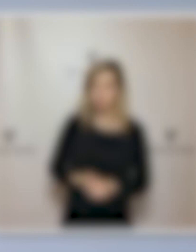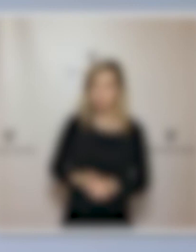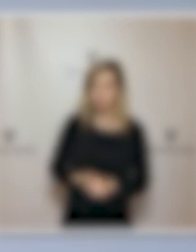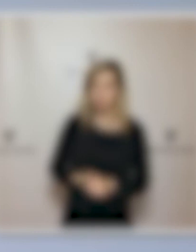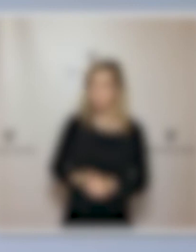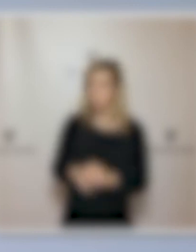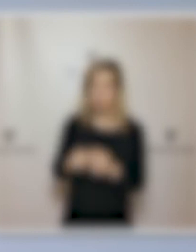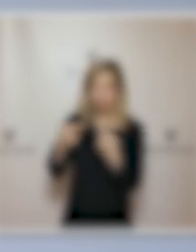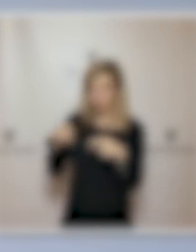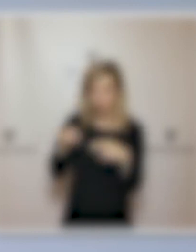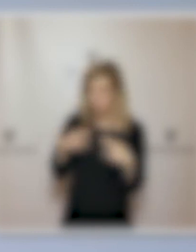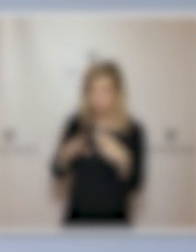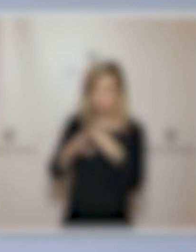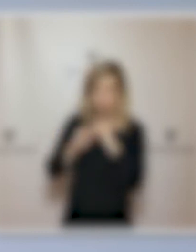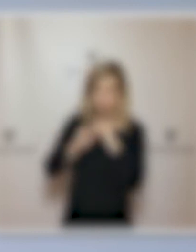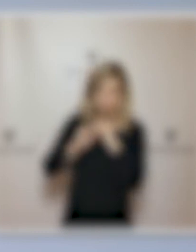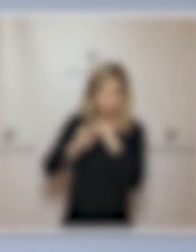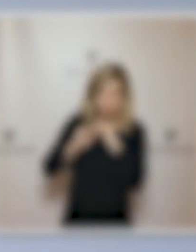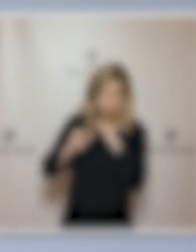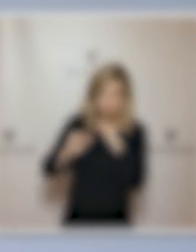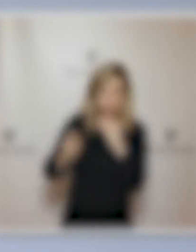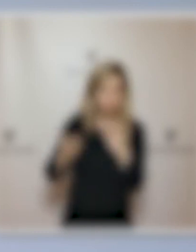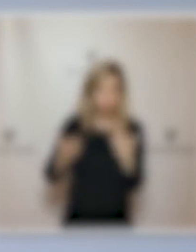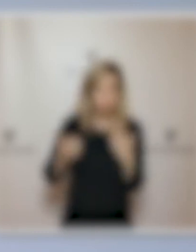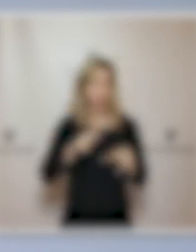voraussetzungen zum ausbau der erneuerbaren energien geschaffen werden